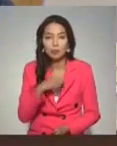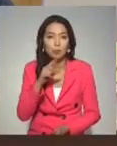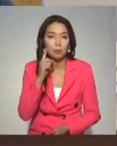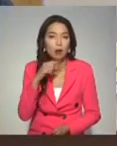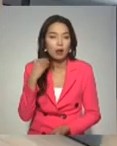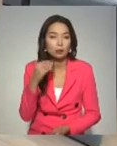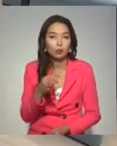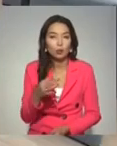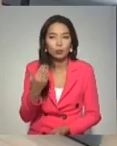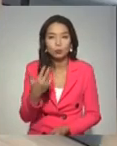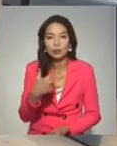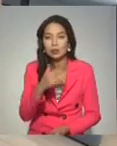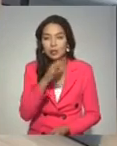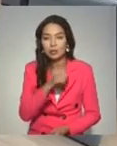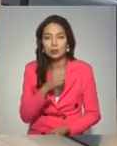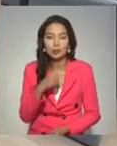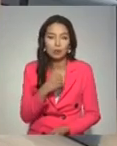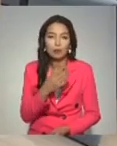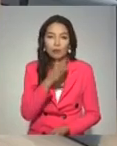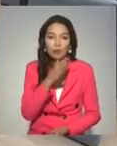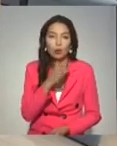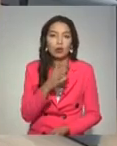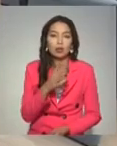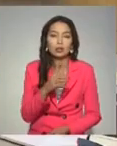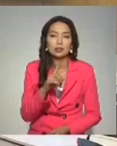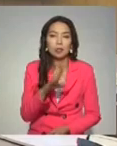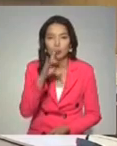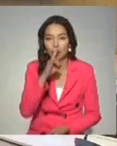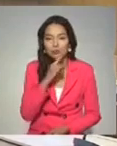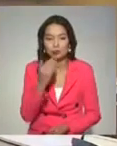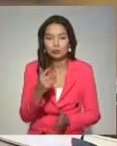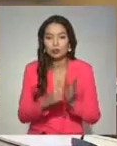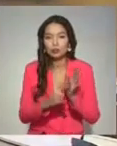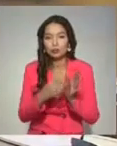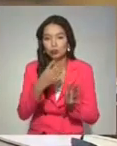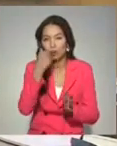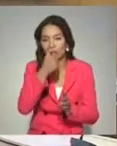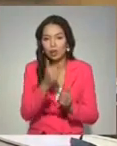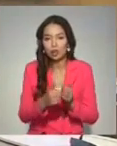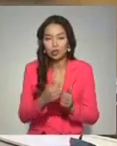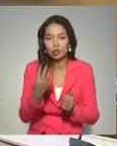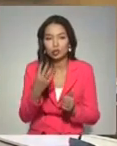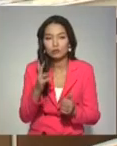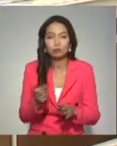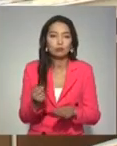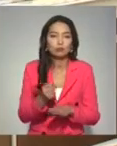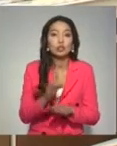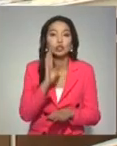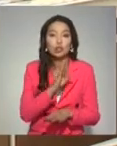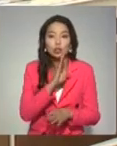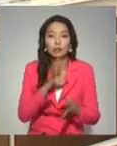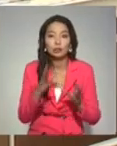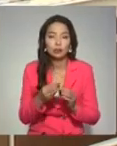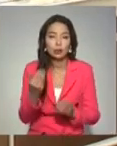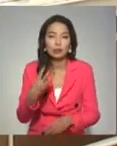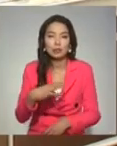30, а самый возрастной из Западно-Казахстанской, ему 74 года. Каждый четвертый выдвиженец – женщина, всего их